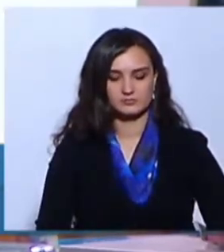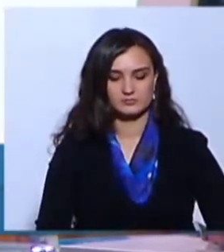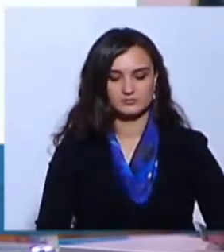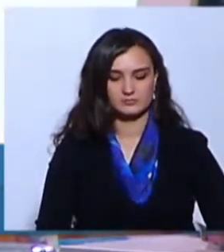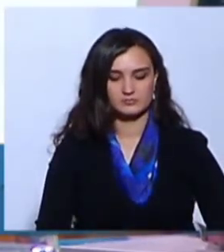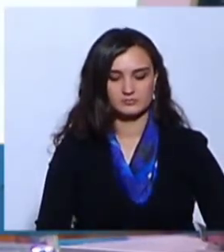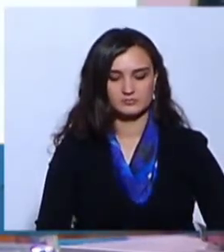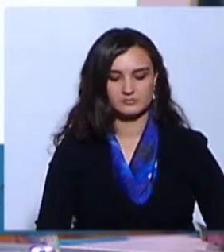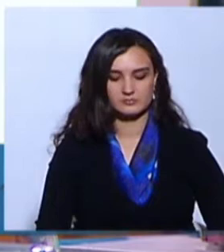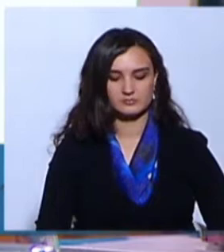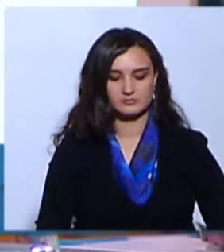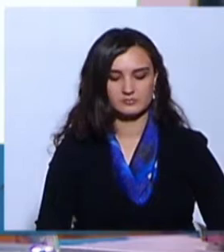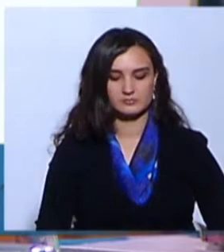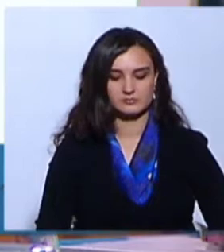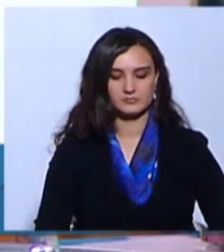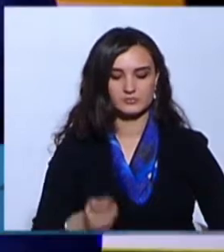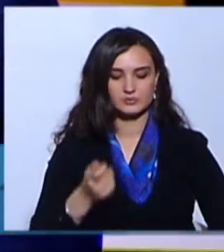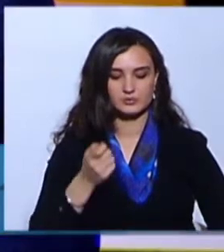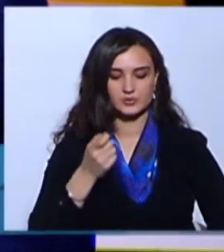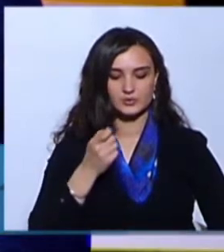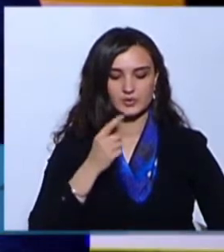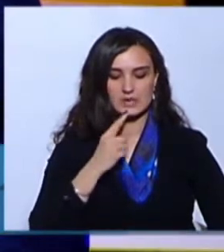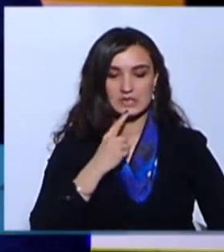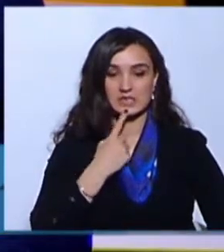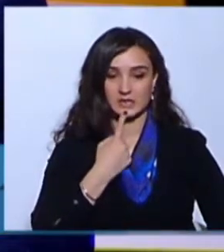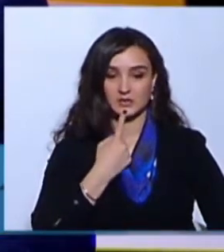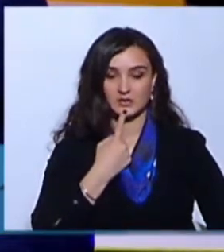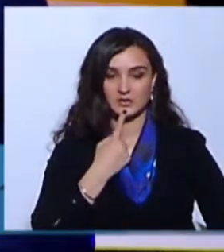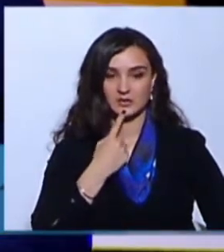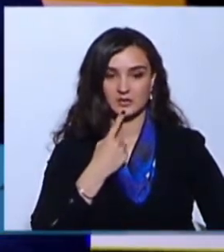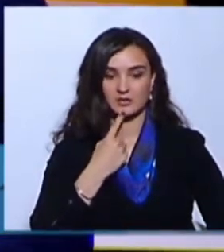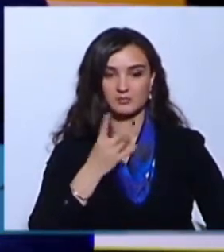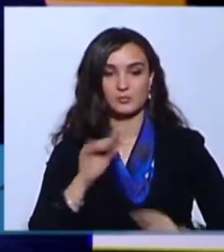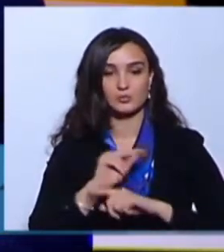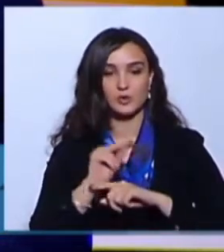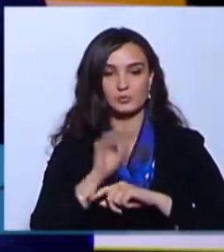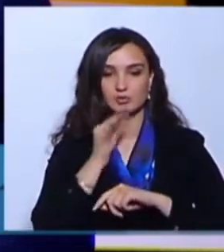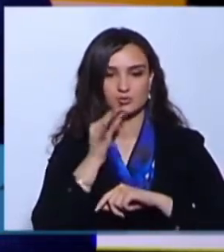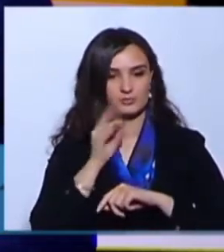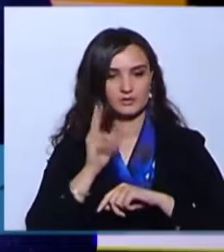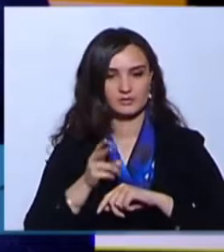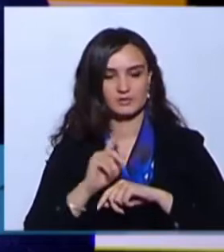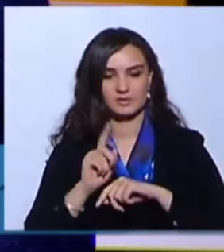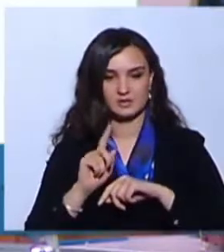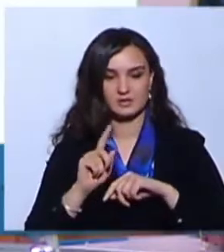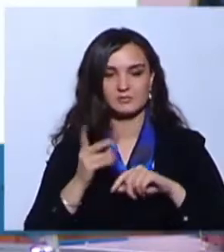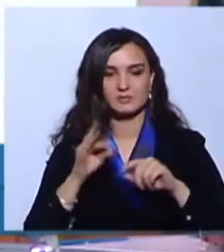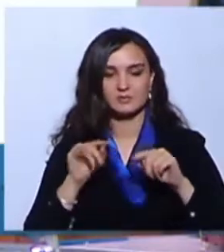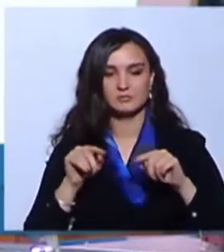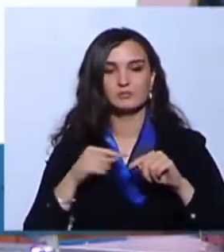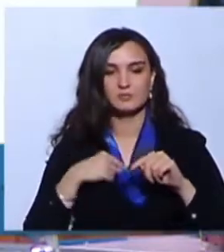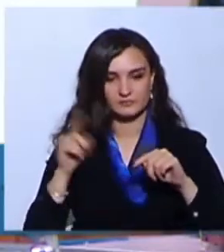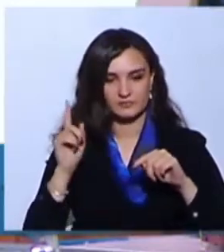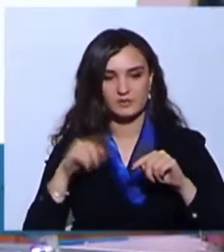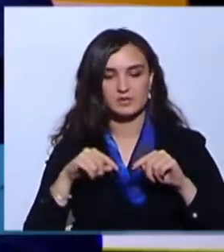აი ამ წუთა შეგვიძლია რამე ვთქვა. ძნელი სათქმელია. ყოველ შემთხვევაში კორონავირუსის თვალსაზრისით ჯერჯერობით არ ვიცით რას. არ ვიცით, მაგრამ სამაგიეროდ ეს შეცვლის ჩვენ